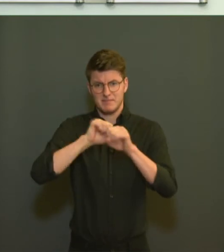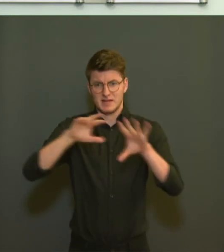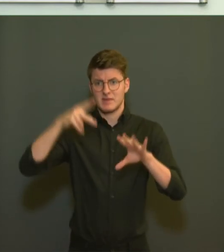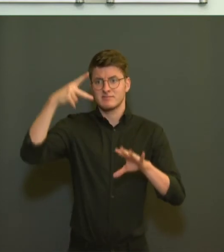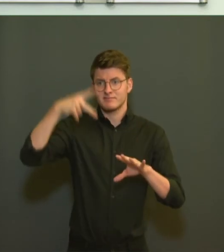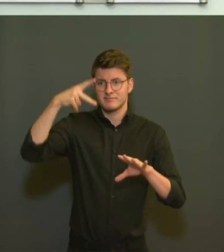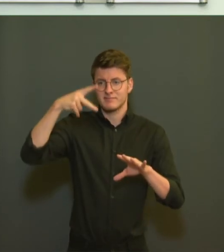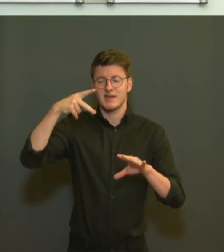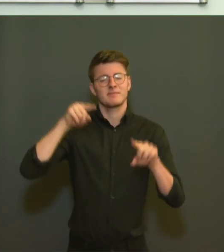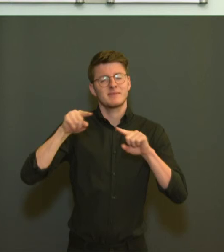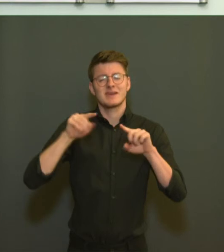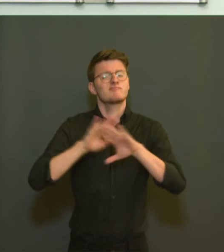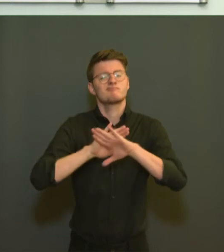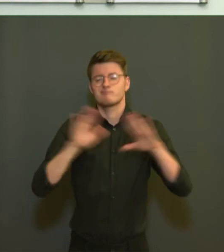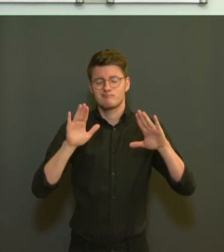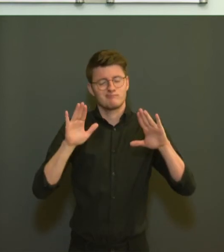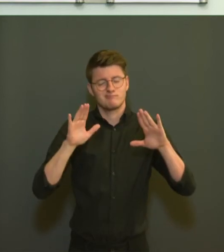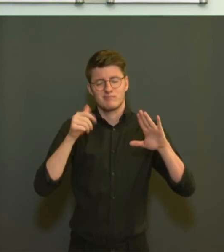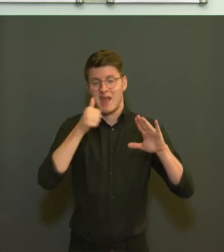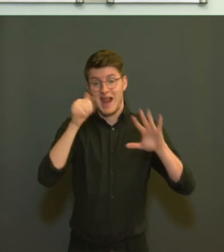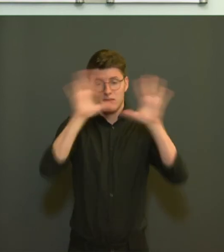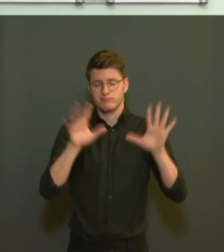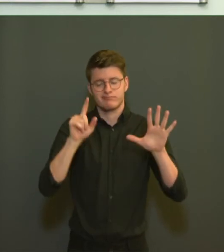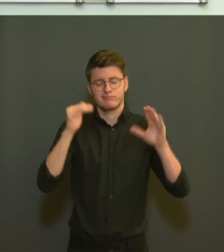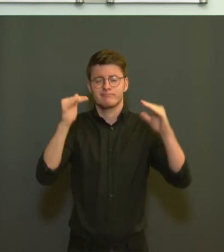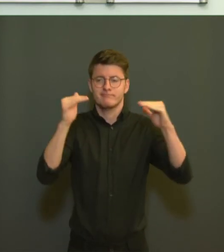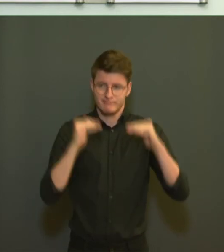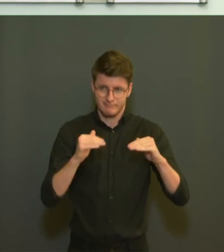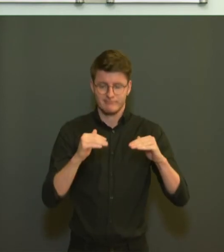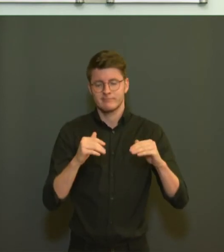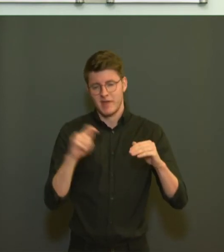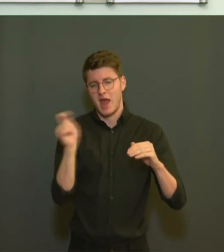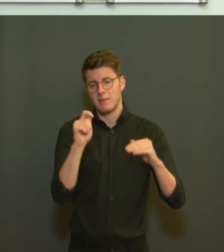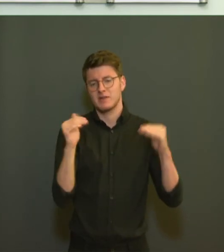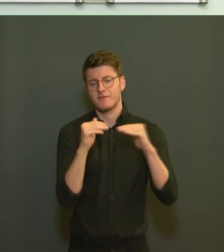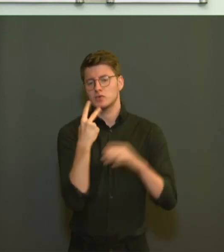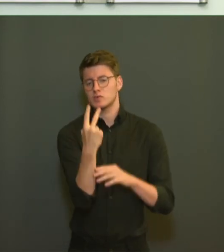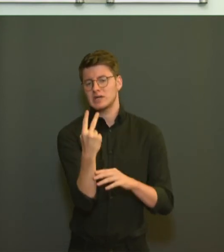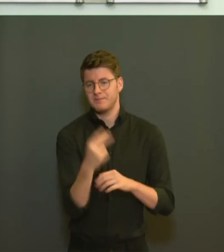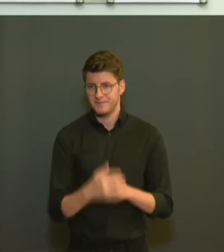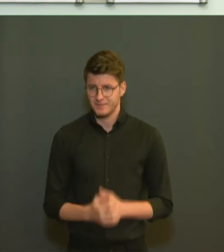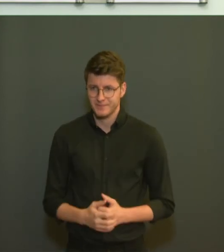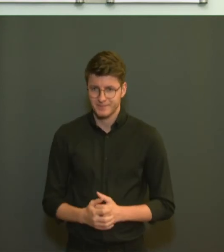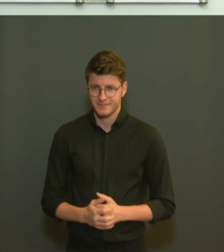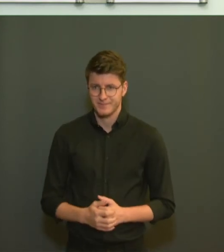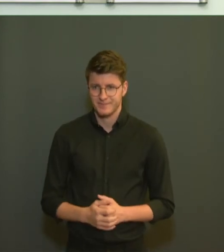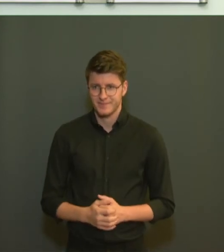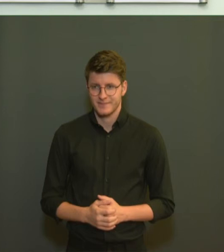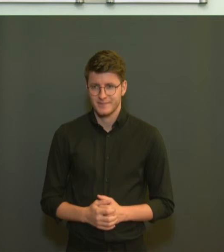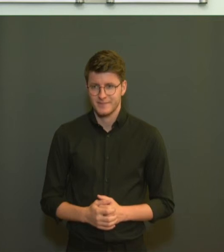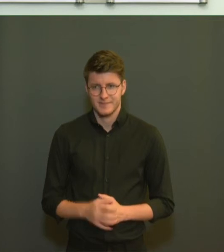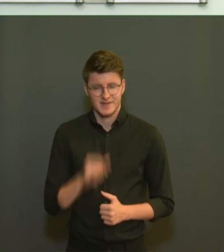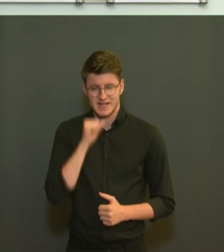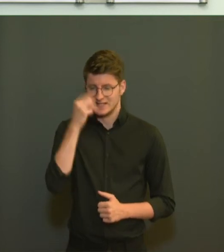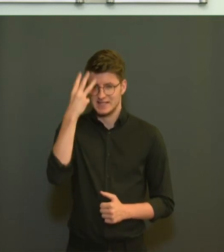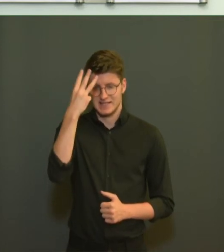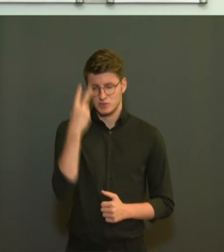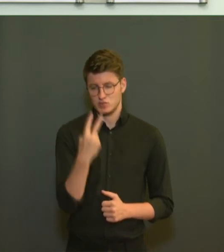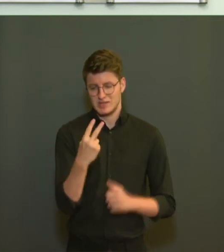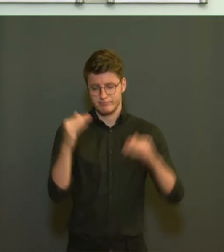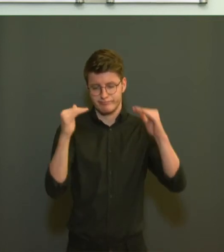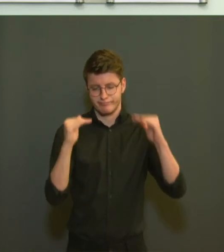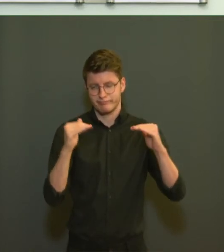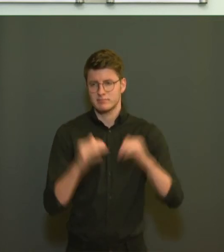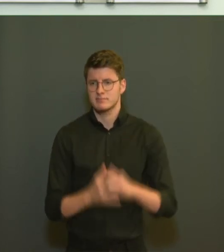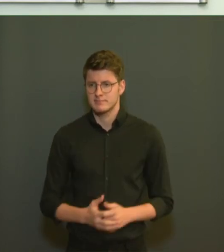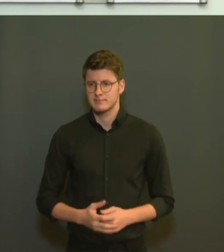nationale dreigingsniveau 2 toegekend en niet 3. Wat de provincies betreft, de meeste